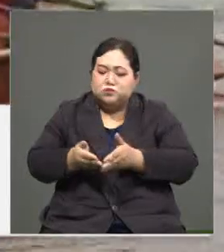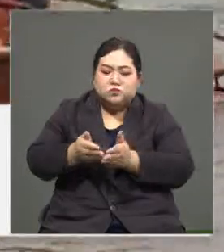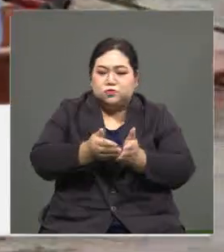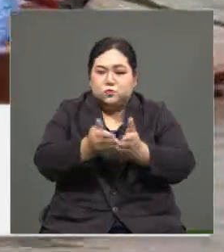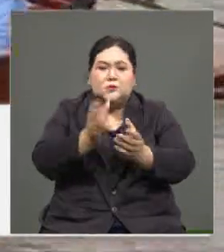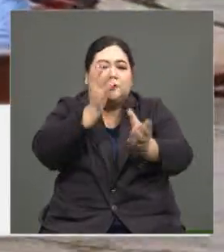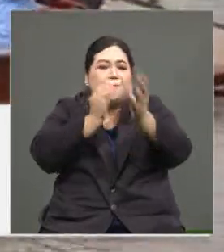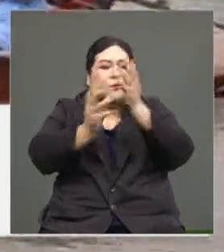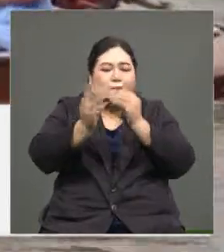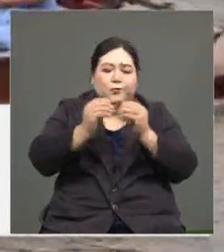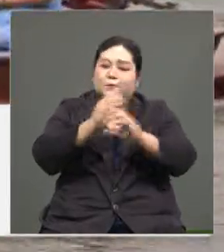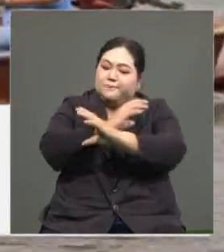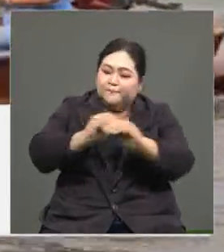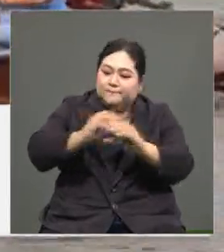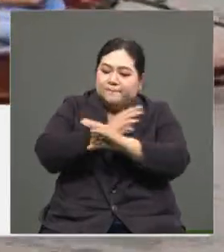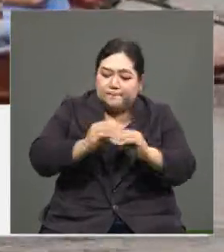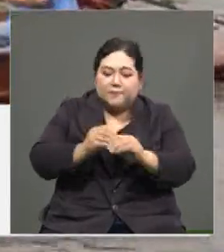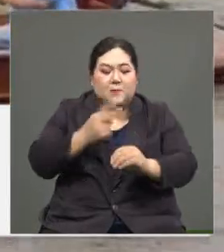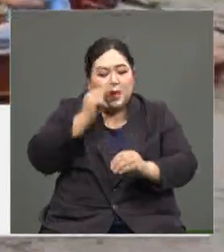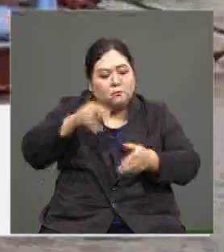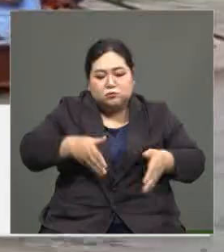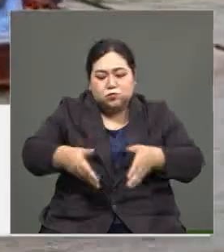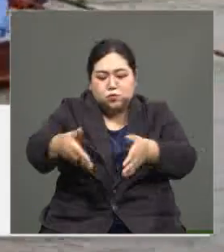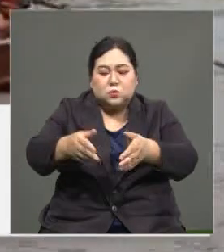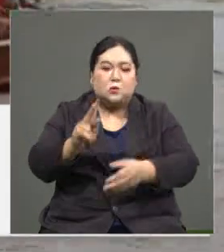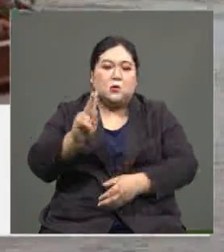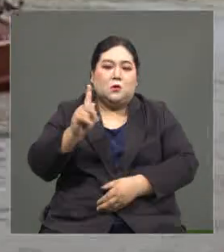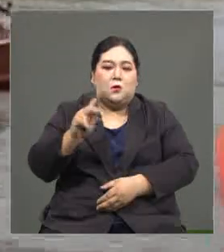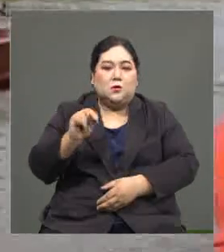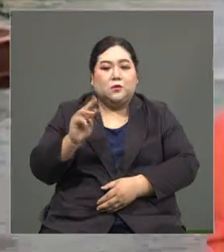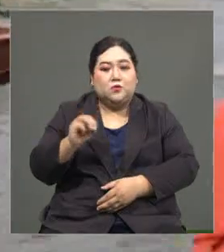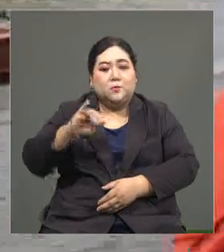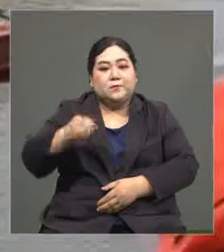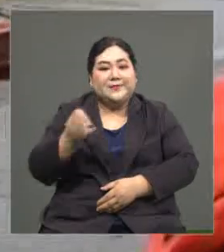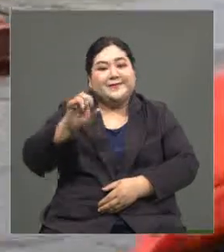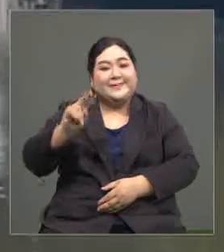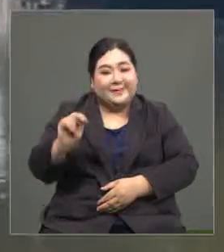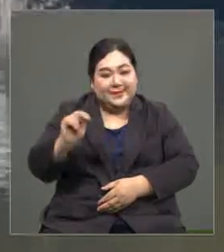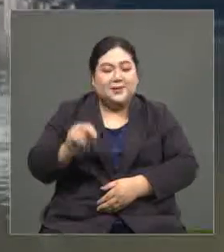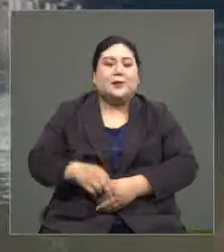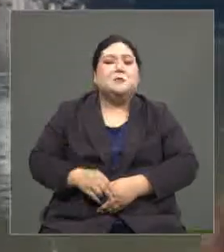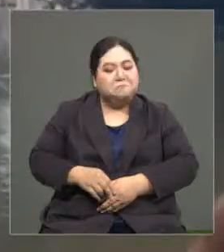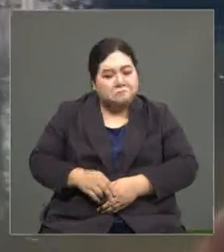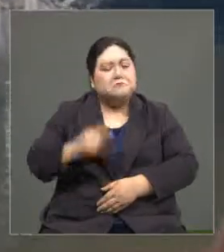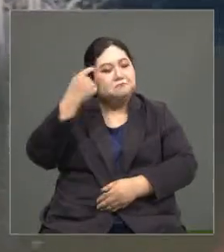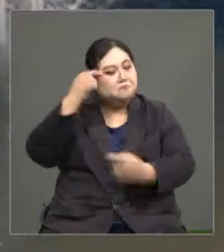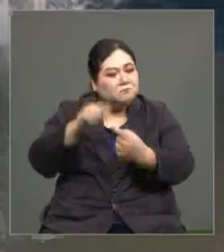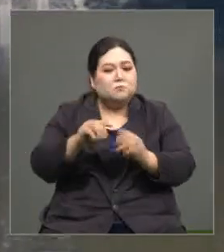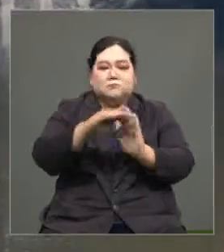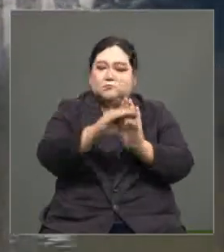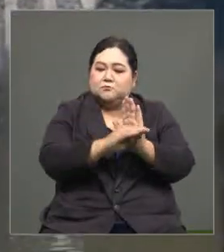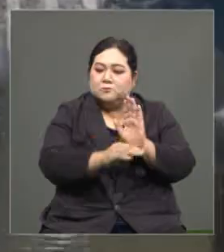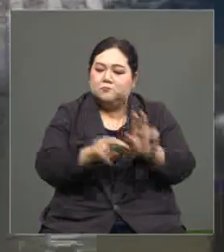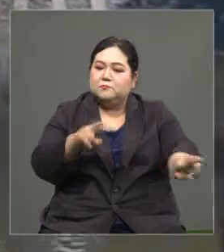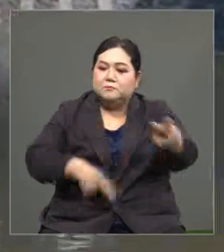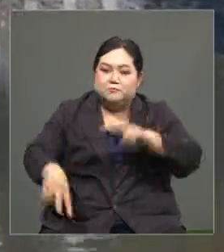รู้แลกเปลี่ยนรับทราบสถานการณ์คลองขนมจีนในปัจจุบันและร่วมกำหนดแนวทางการอนุรักษ์ฟื้นฟูบริหารจัดการและการใช้ประโ